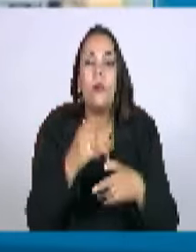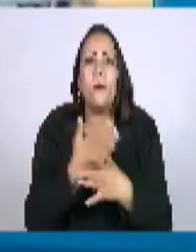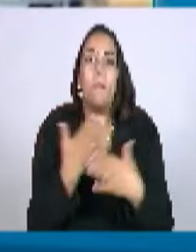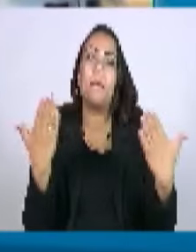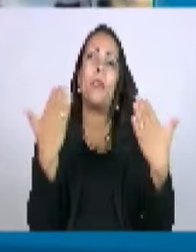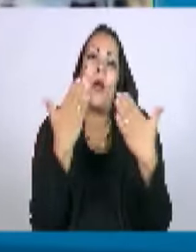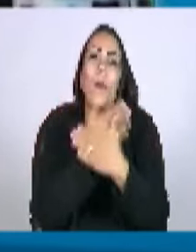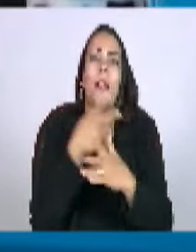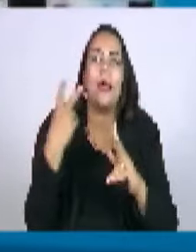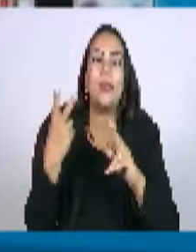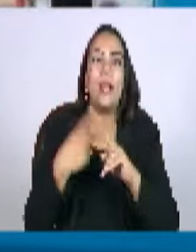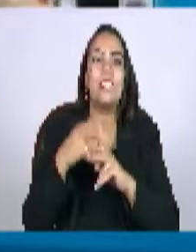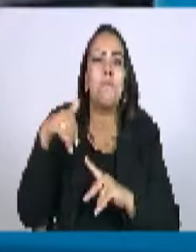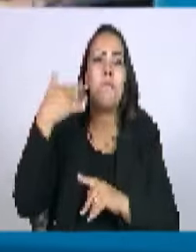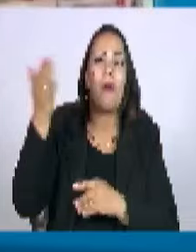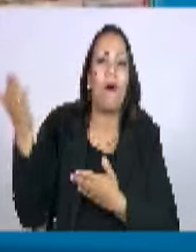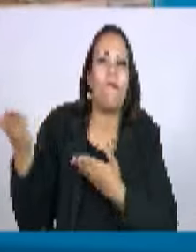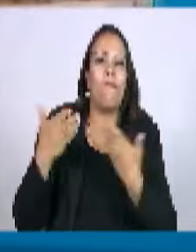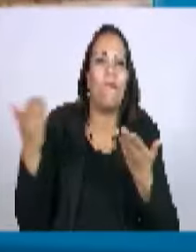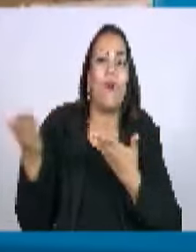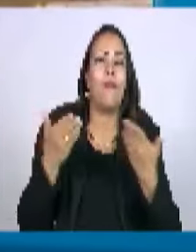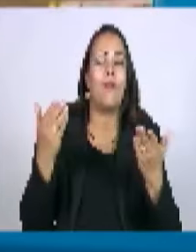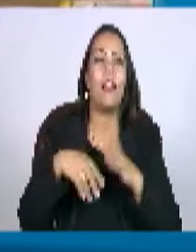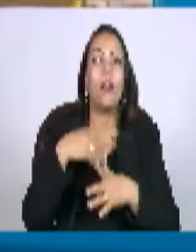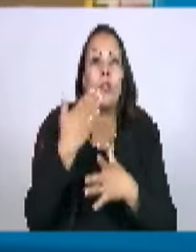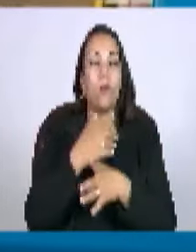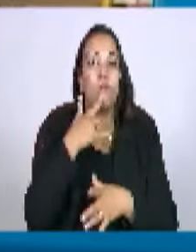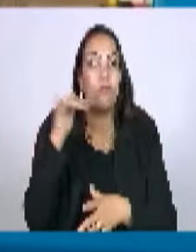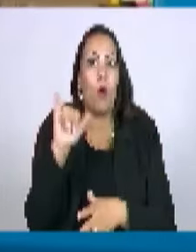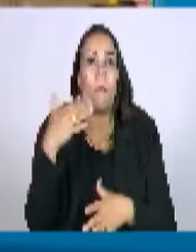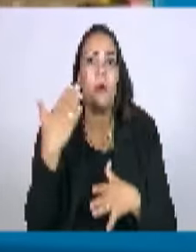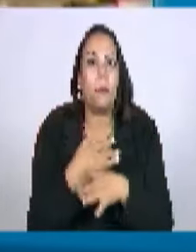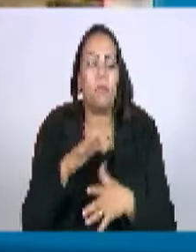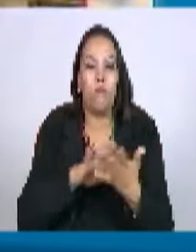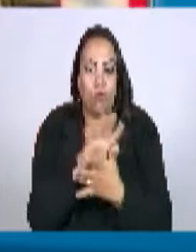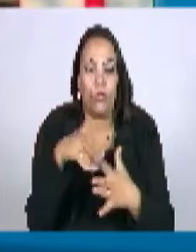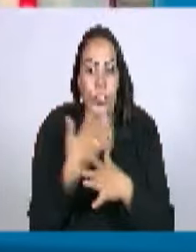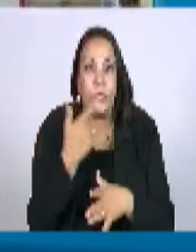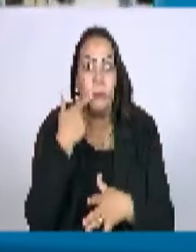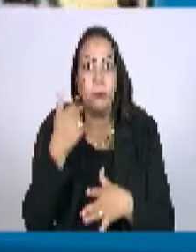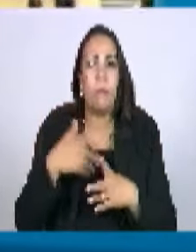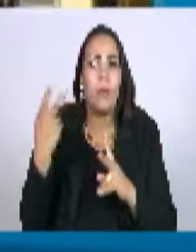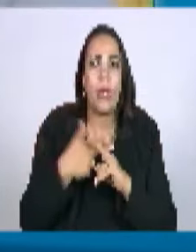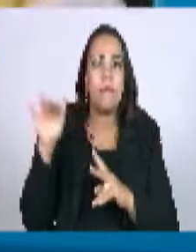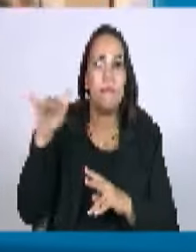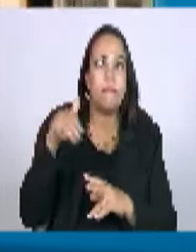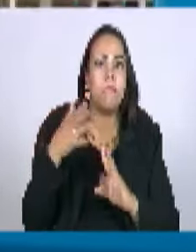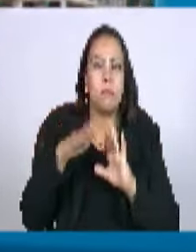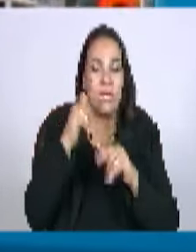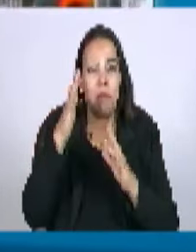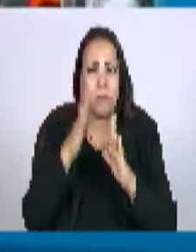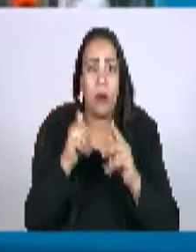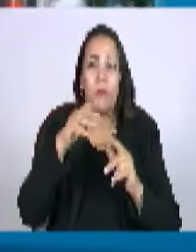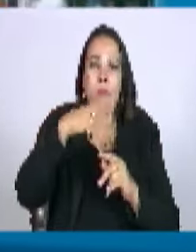ده بالمهاجرين لكن دلوقتي في اتجاهات شديده ضد المهاجرين وماحدش عايزهم وماحدش